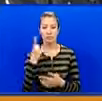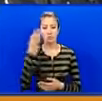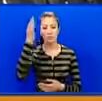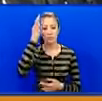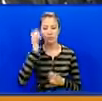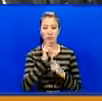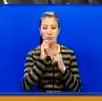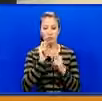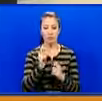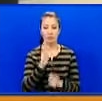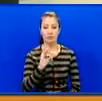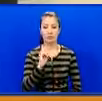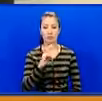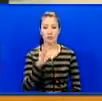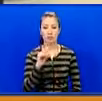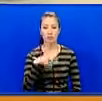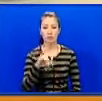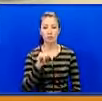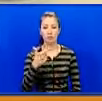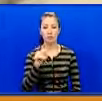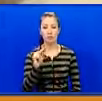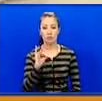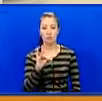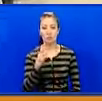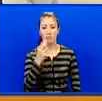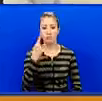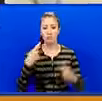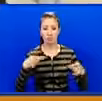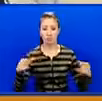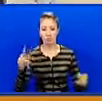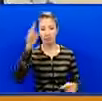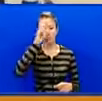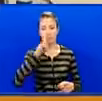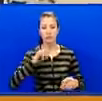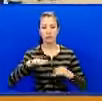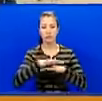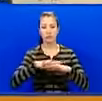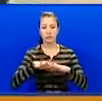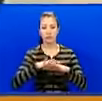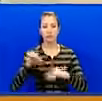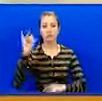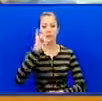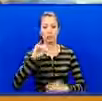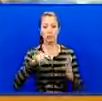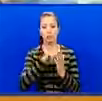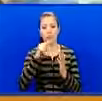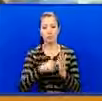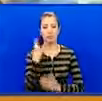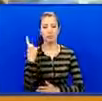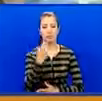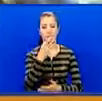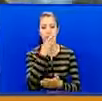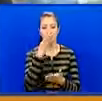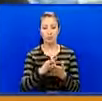Висани Дугучиев. Ол өзге ұлт өкілі болса да қазақ елінің тарихына байланысты сұрақтарға алғаш болып дұрыс жауап берді. Мерекелік көңіл